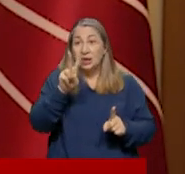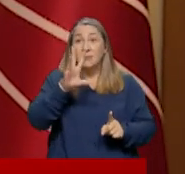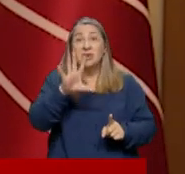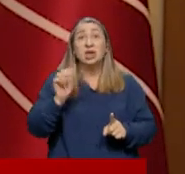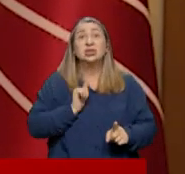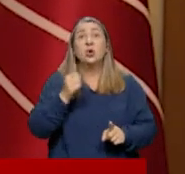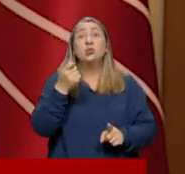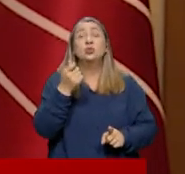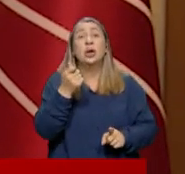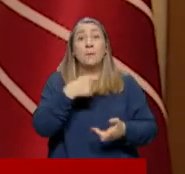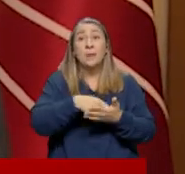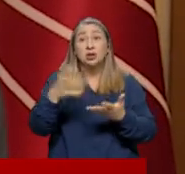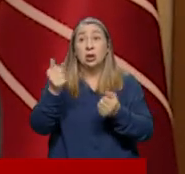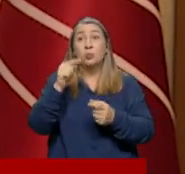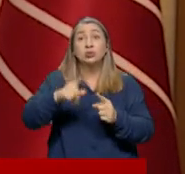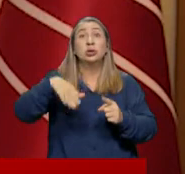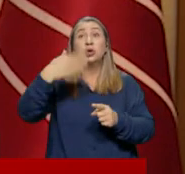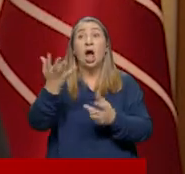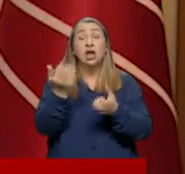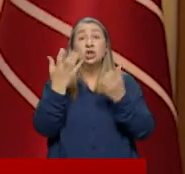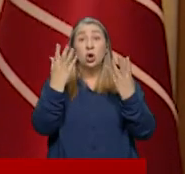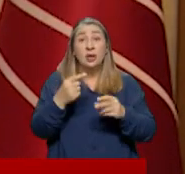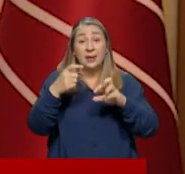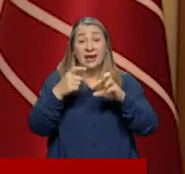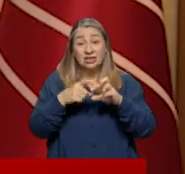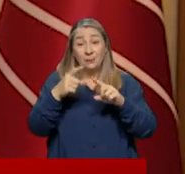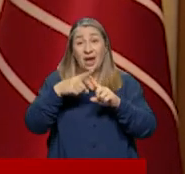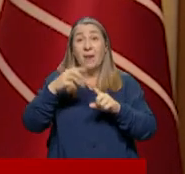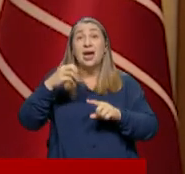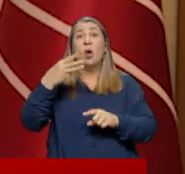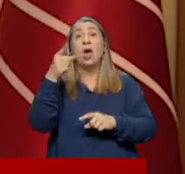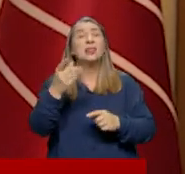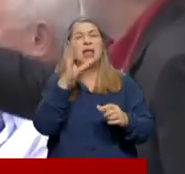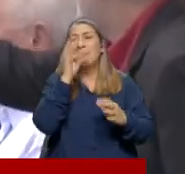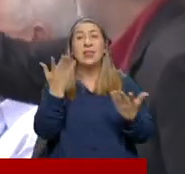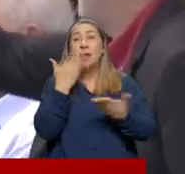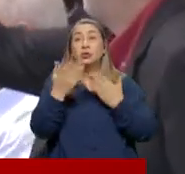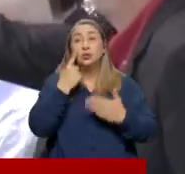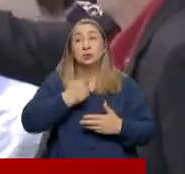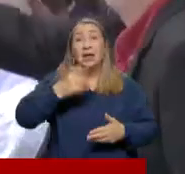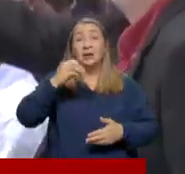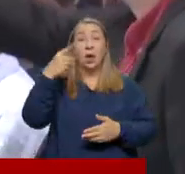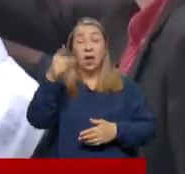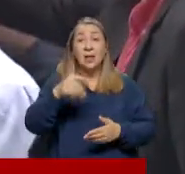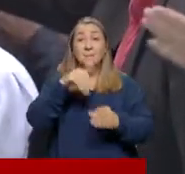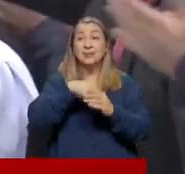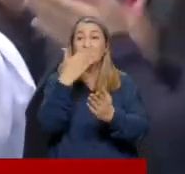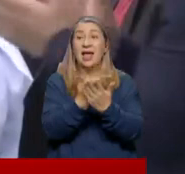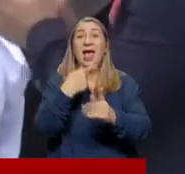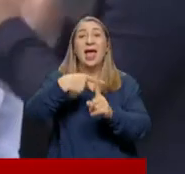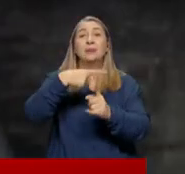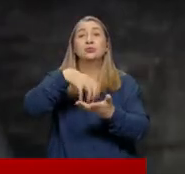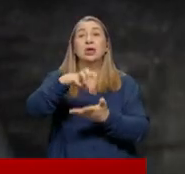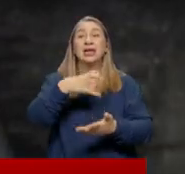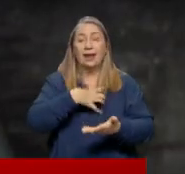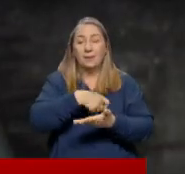25 asgari ücret maaş alan ve bundan sonra alacak Ona Recep Tayyip Erdoğan kime anlatıyormuş Cumhurbaşkanı Erdoğan meclise sunduğu bütçe